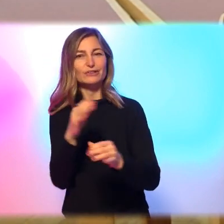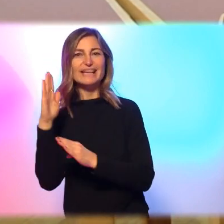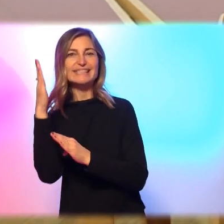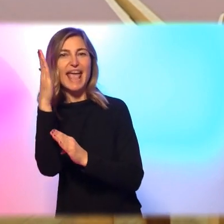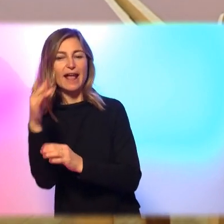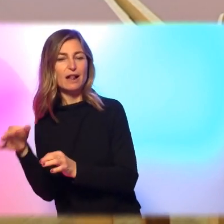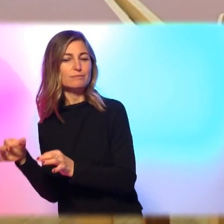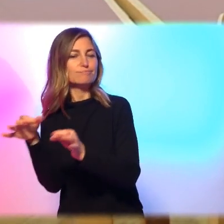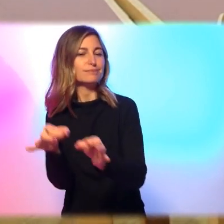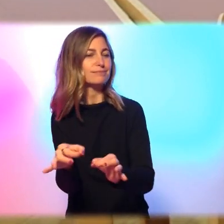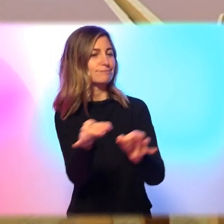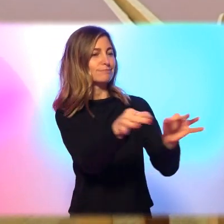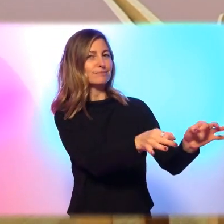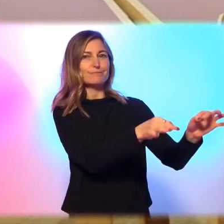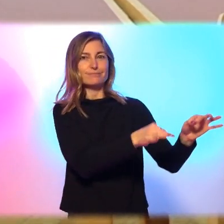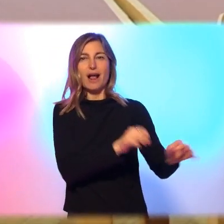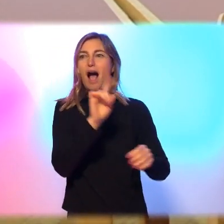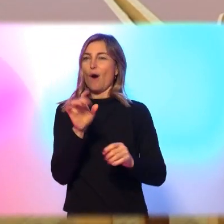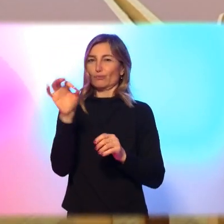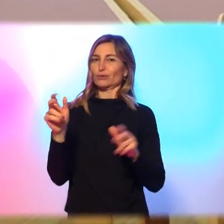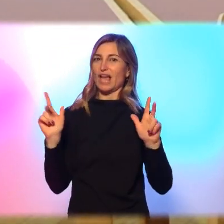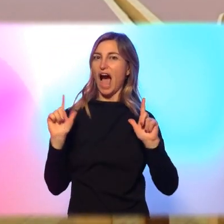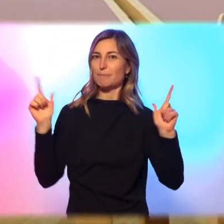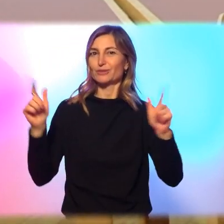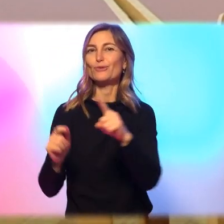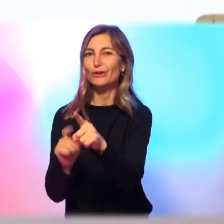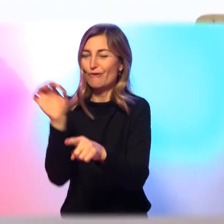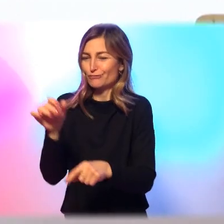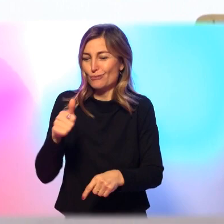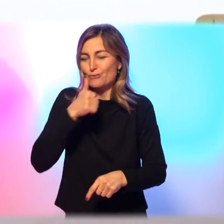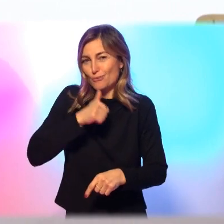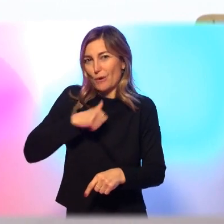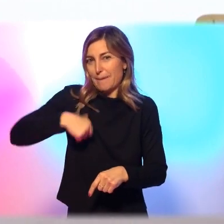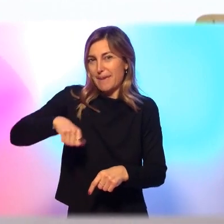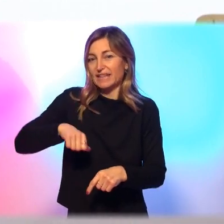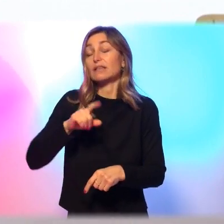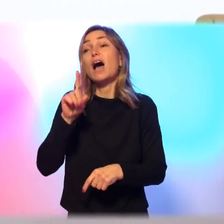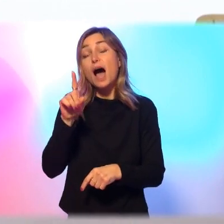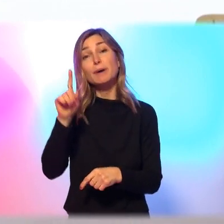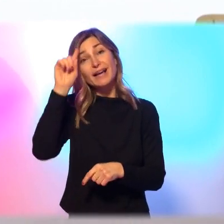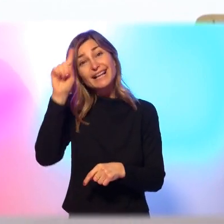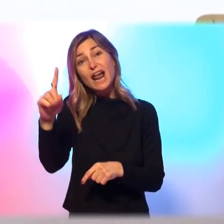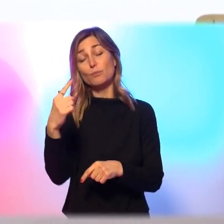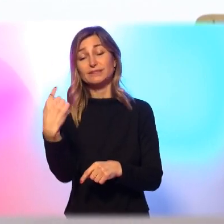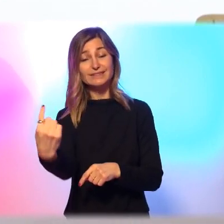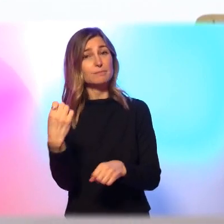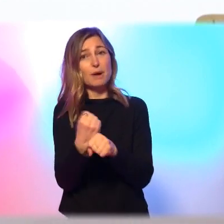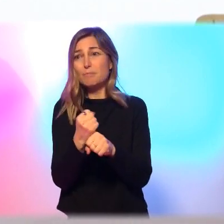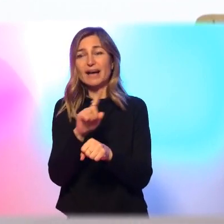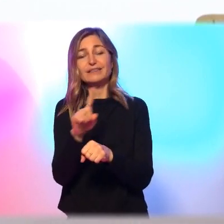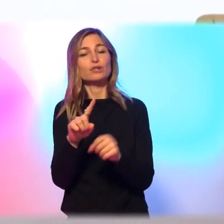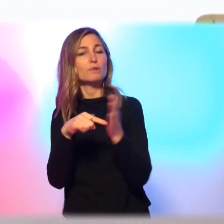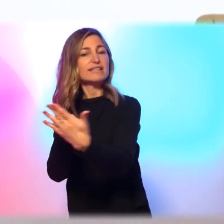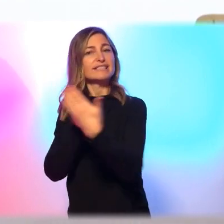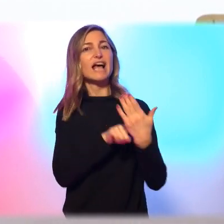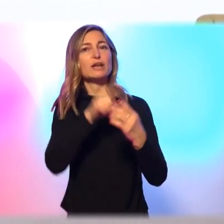zu Kontinent segelt. Das ist mit Sicherheit ein tolles Abenteuer für ein junges Mädchen, aber sie tut das ja nicht, um